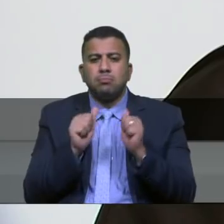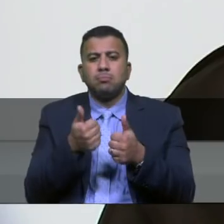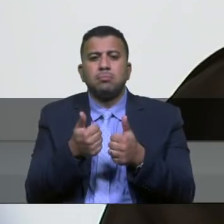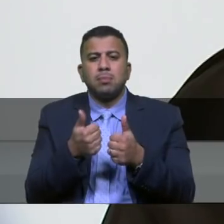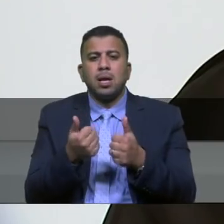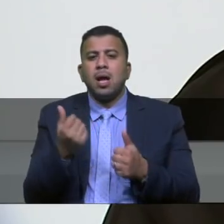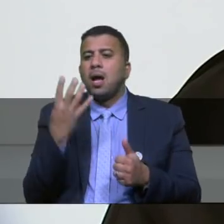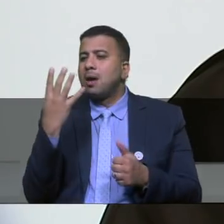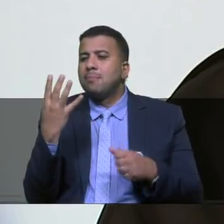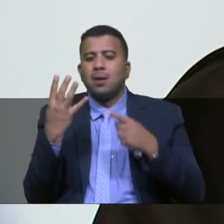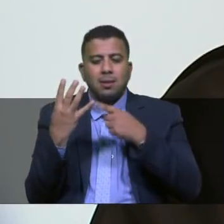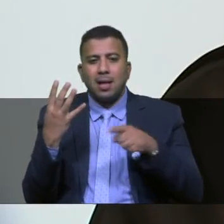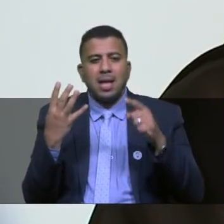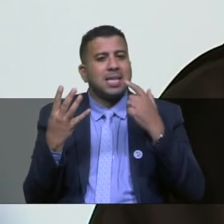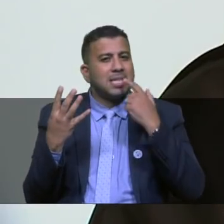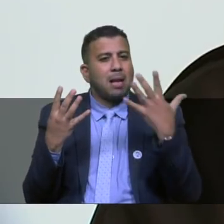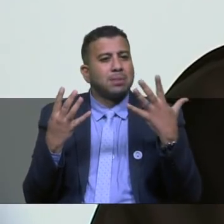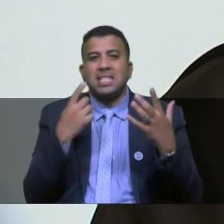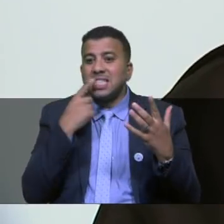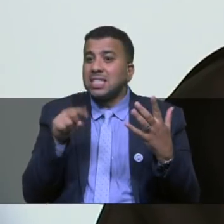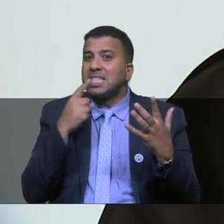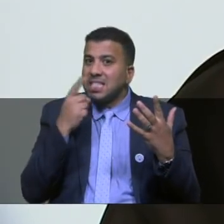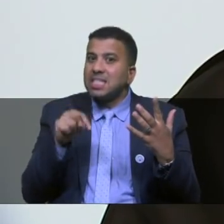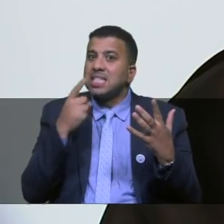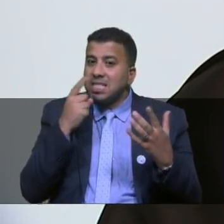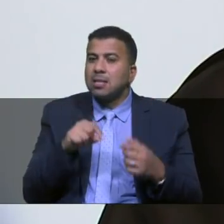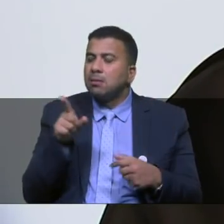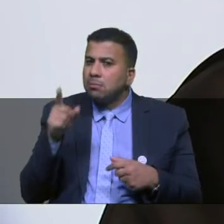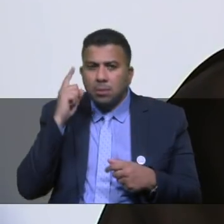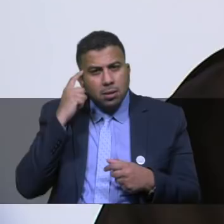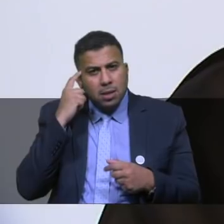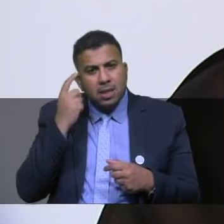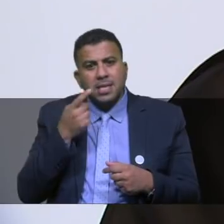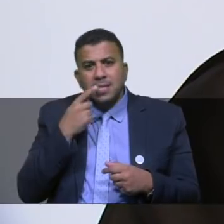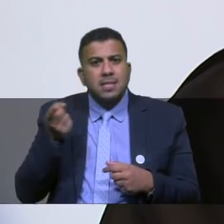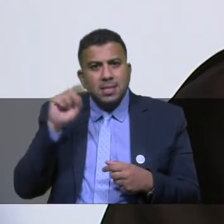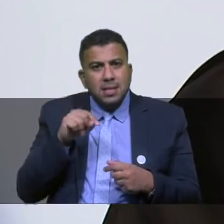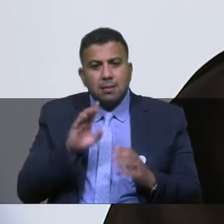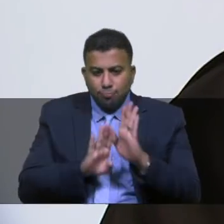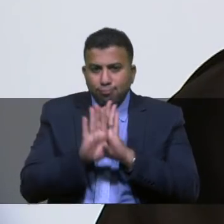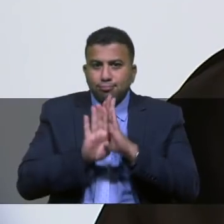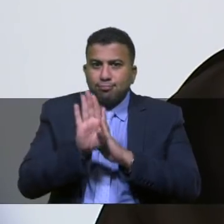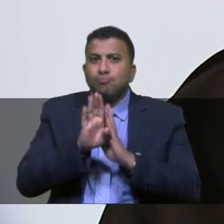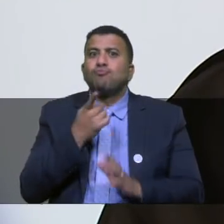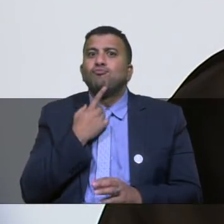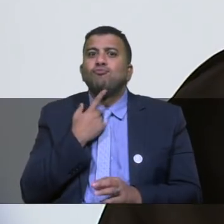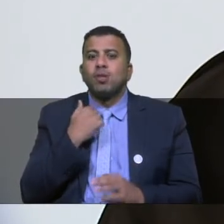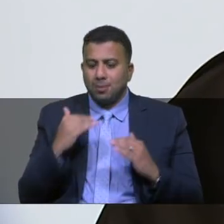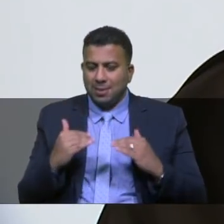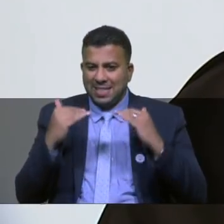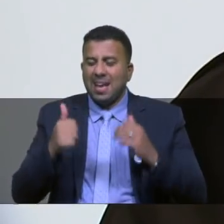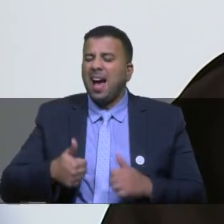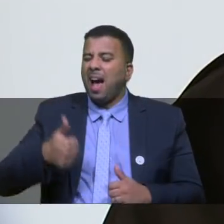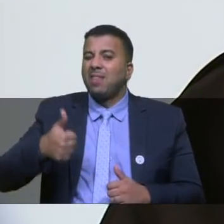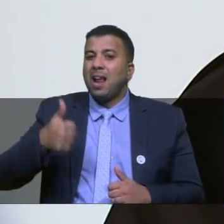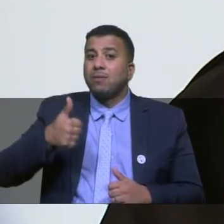من 4 إلى 5 سنوات يعني متواصل كل سنه، ونلاحظ انهم يعني في كل سنه يدفعون نفسهم بحيث ان يحسنون من نفسهم